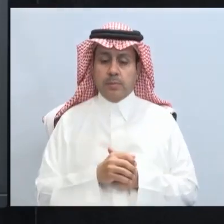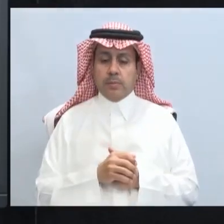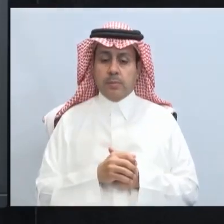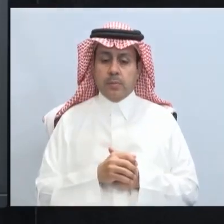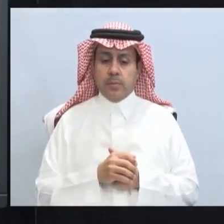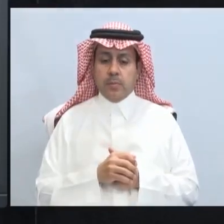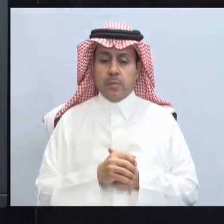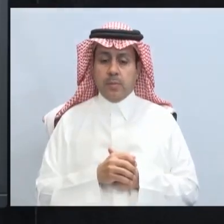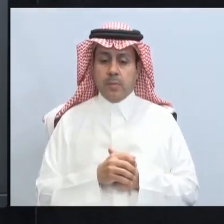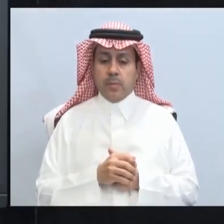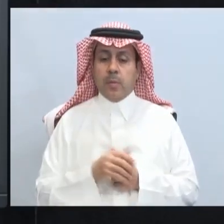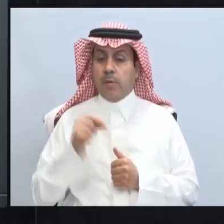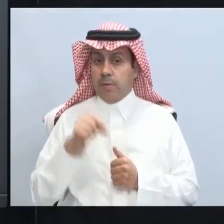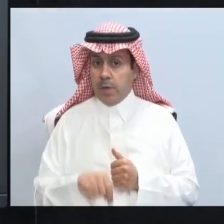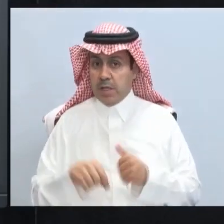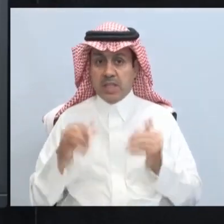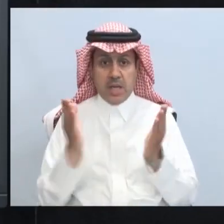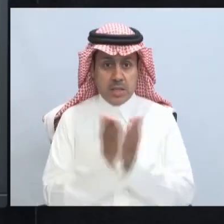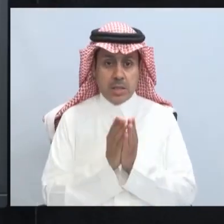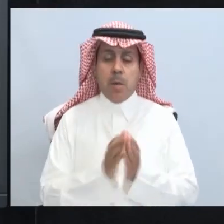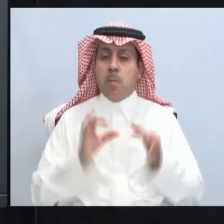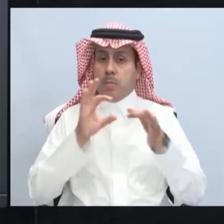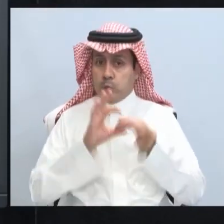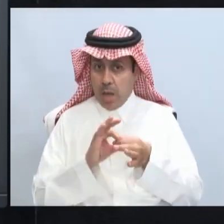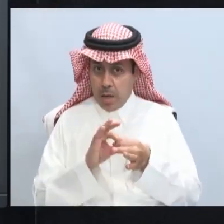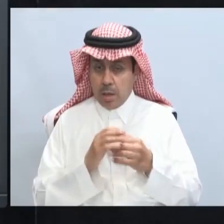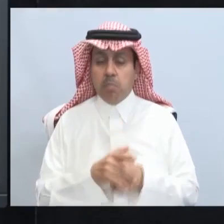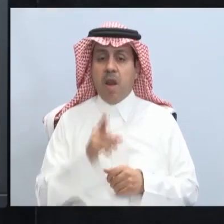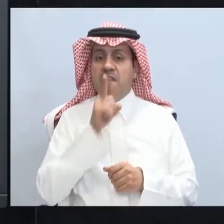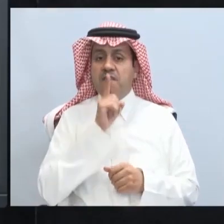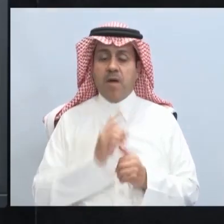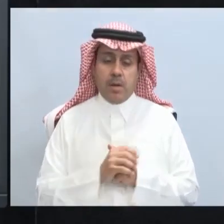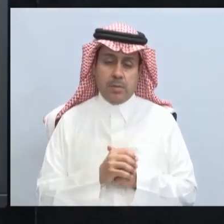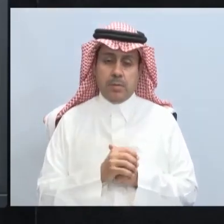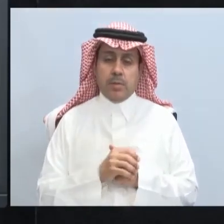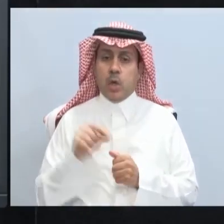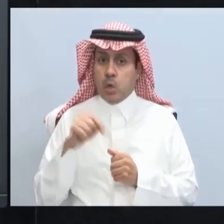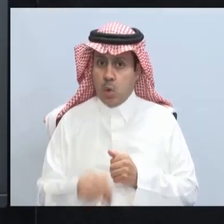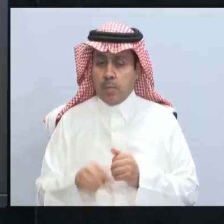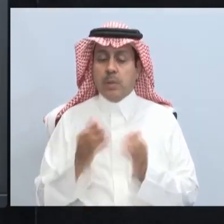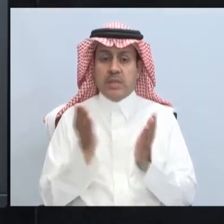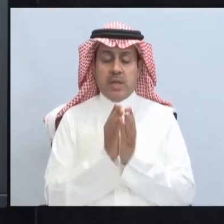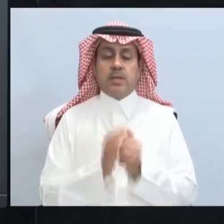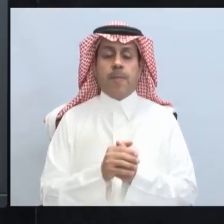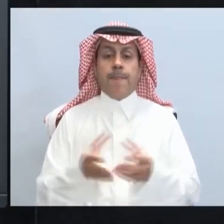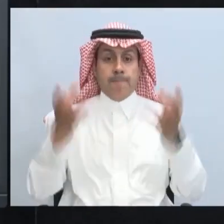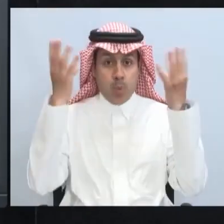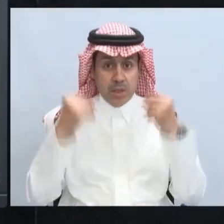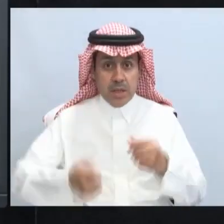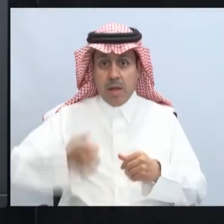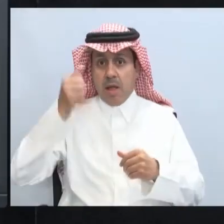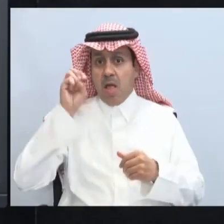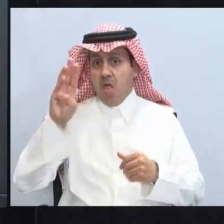واهلا وسهلا بكم معنا في درس متعلق بالفقه ودرسنا باذن الله تعالى عباره عن اثراءات